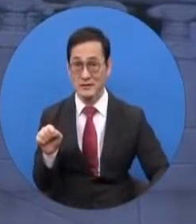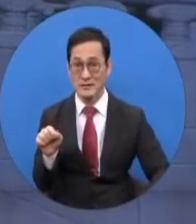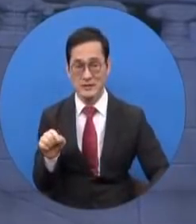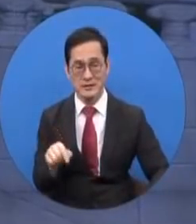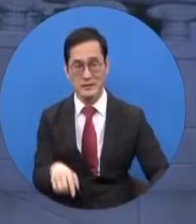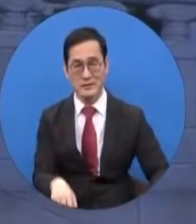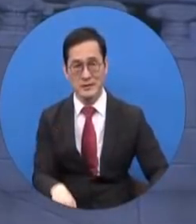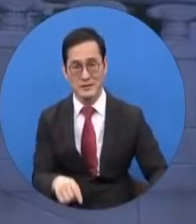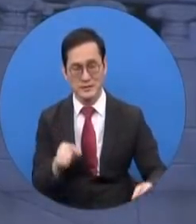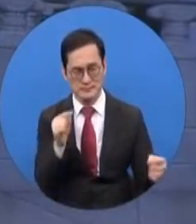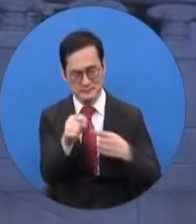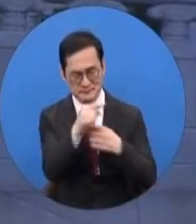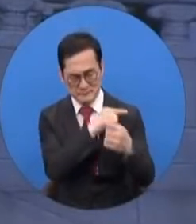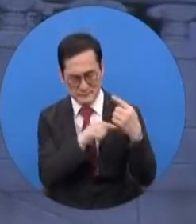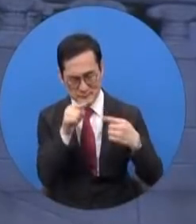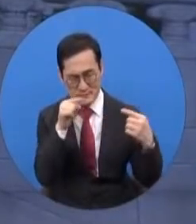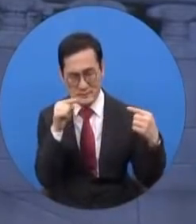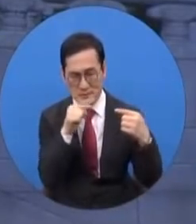수 있느냐?